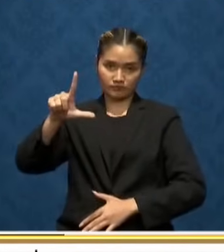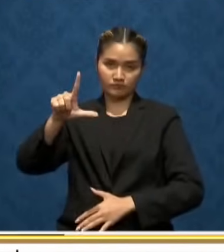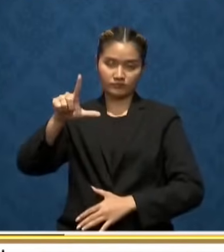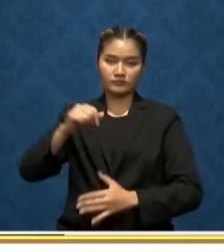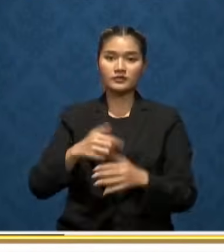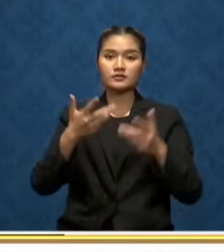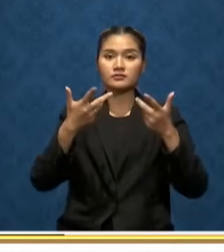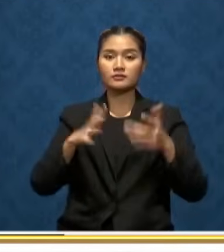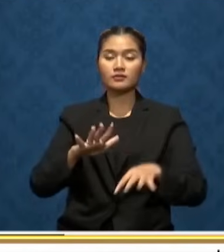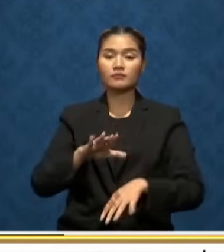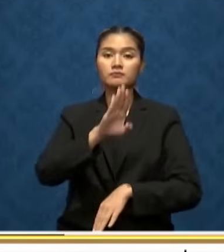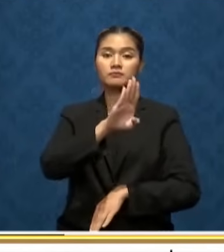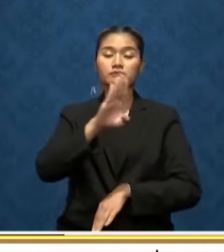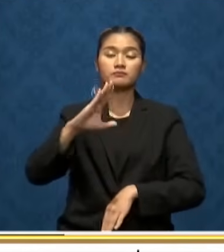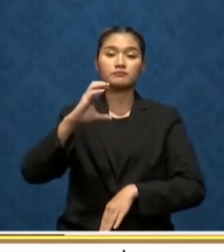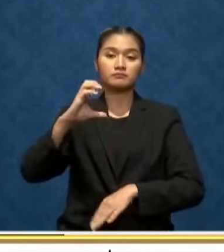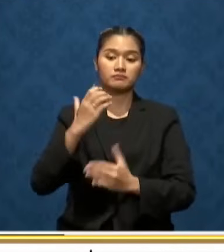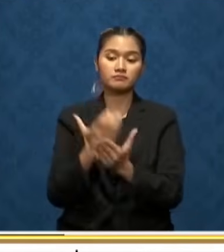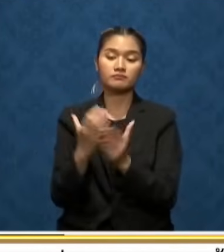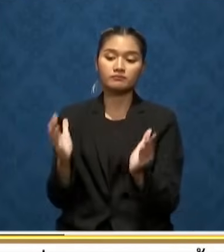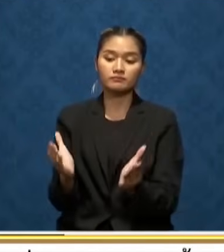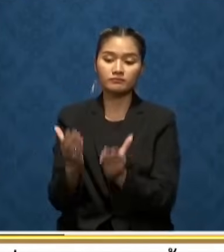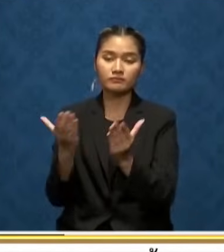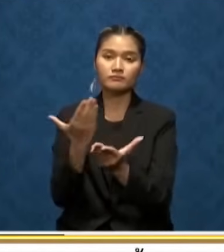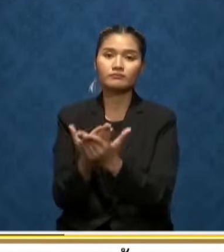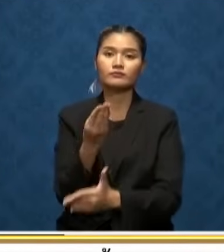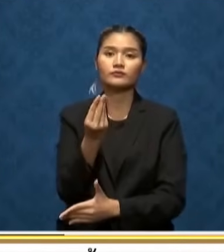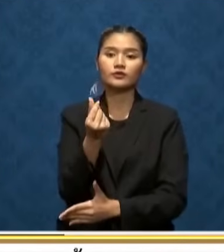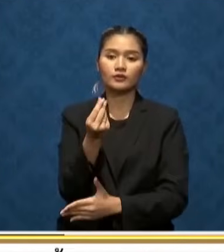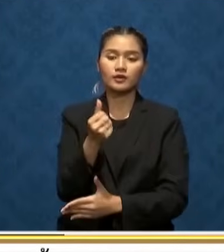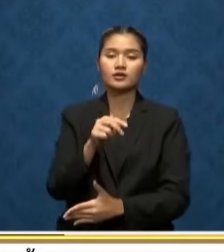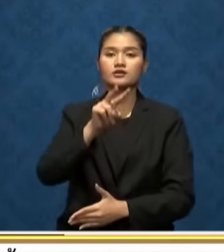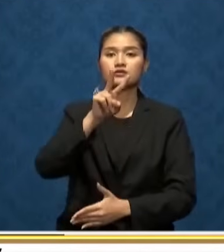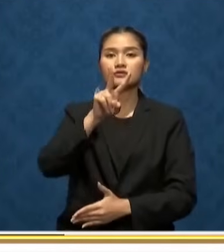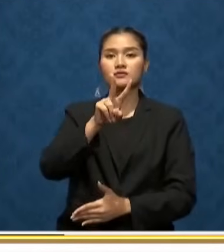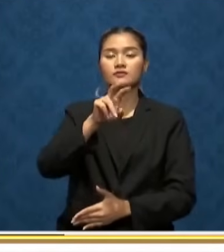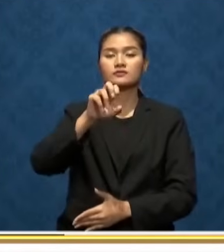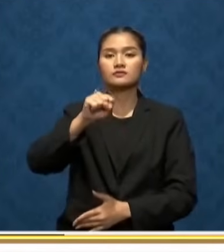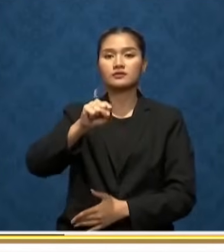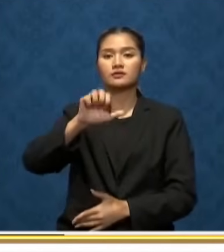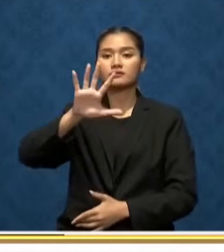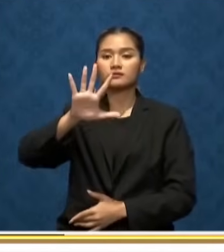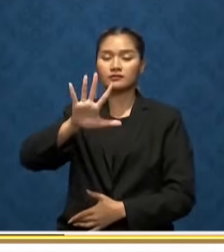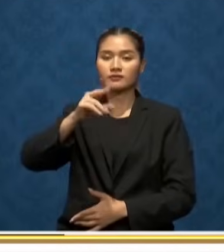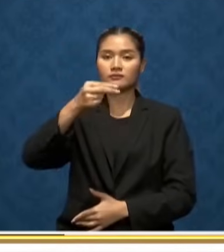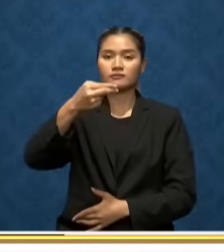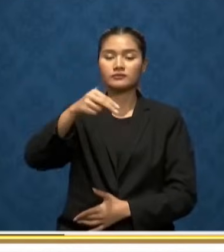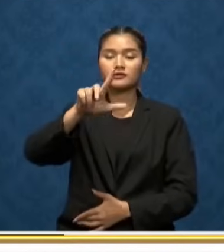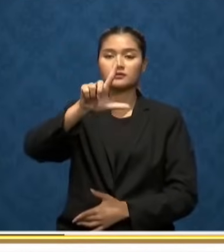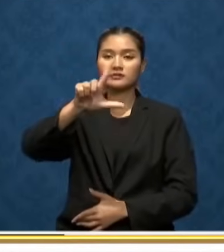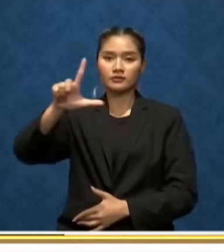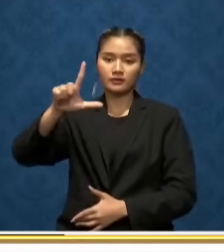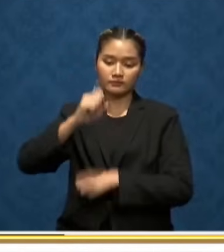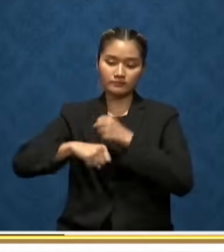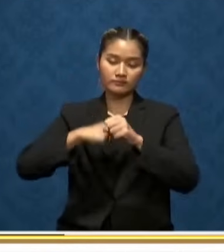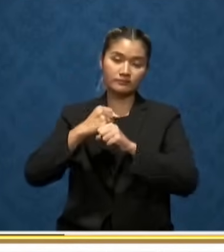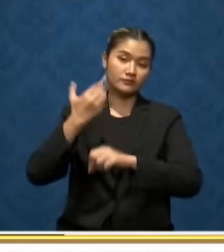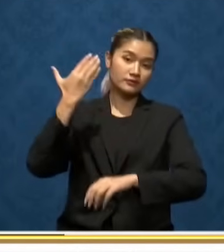ช้เงินสนับสนุนเท่าไหร่ 250,000 ล้านในปีที่ผ่านมา